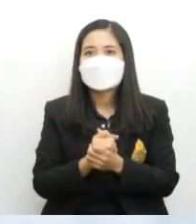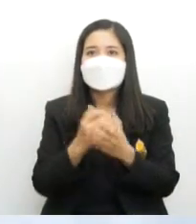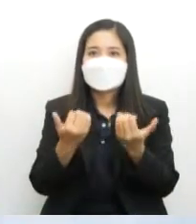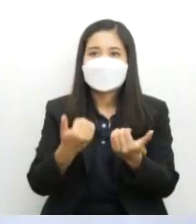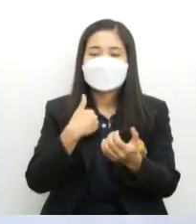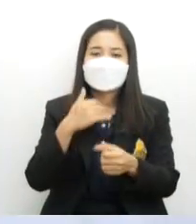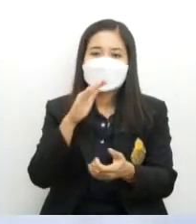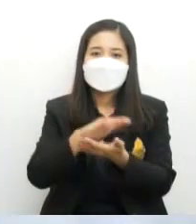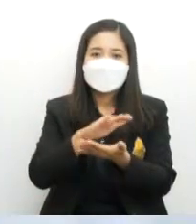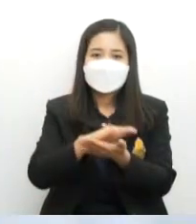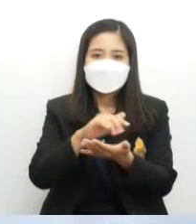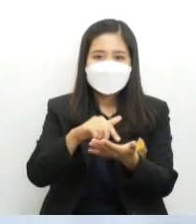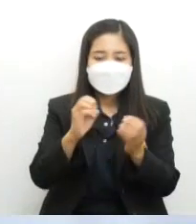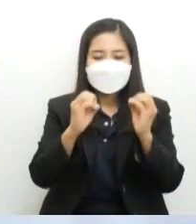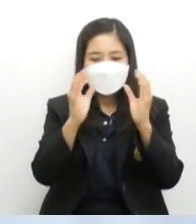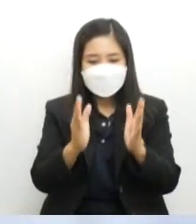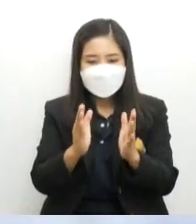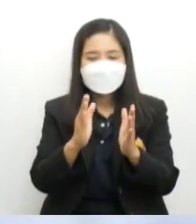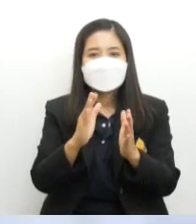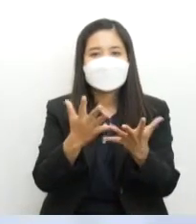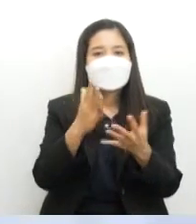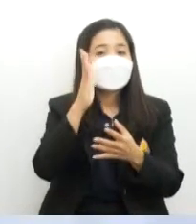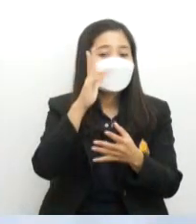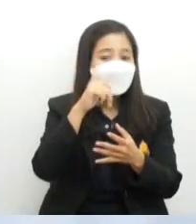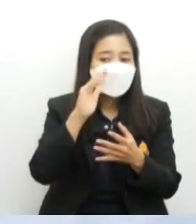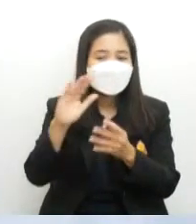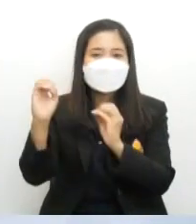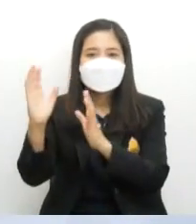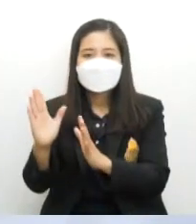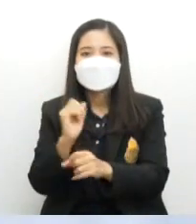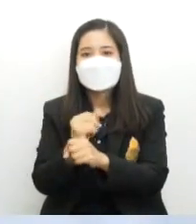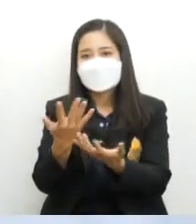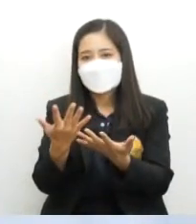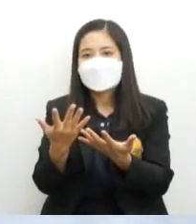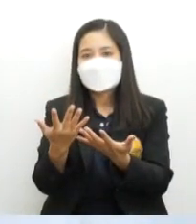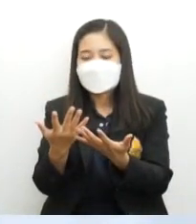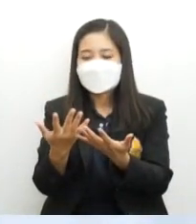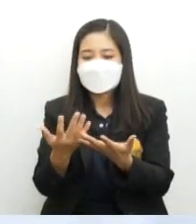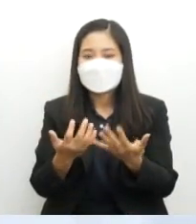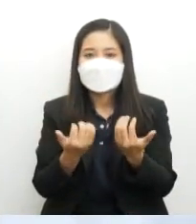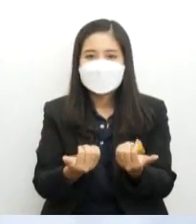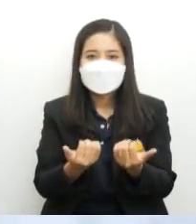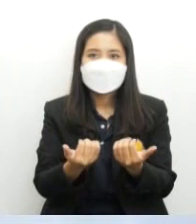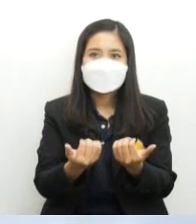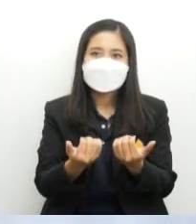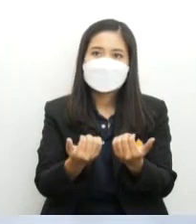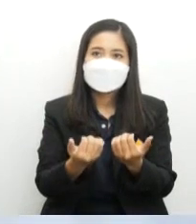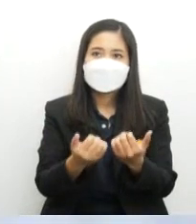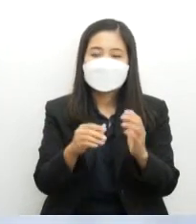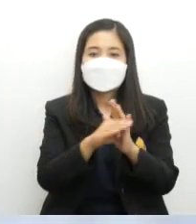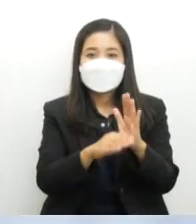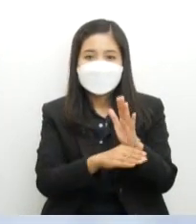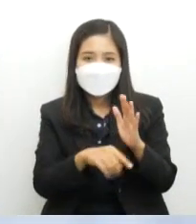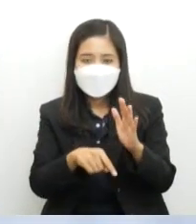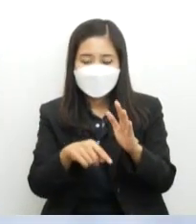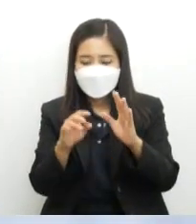ปลี่ยนพ่อแม่เป็นครูได้อย่างไรหรือเราจะเปลี่ยนพี่สอนน้องเพื่อนสอนเพื่อนหรือคนเฒ่าคนแ